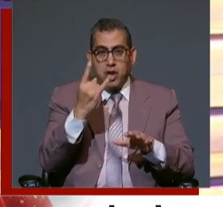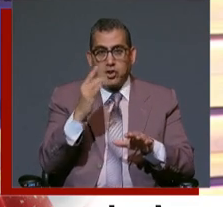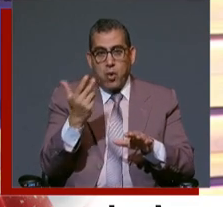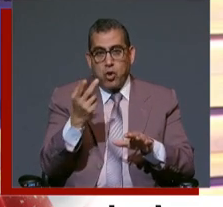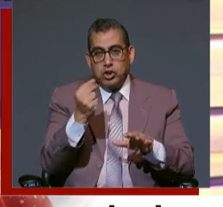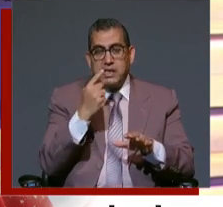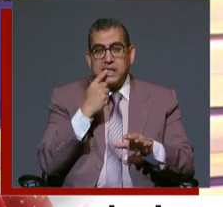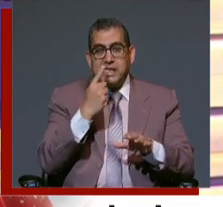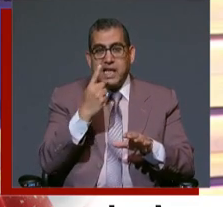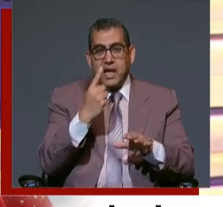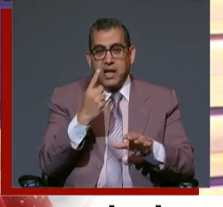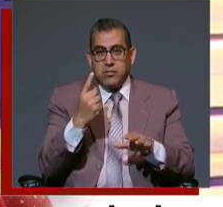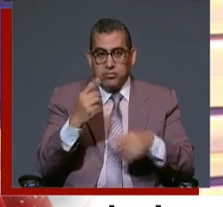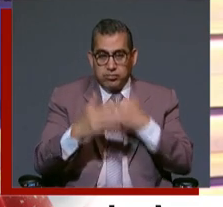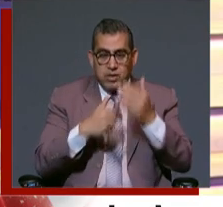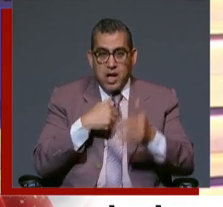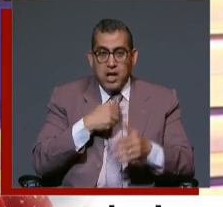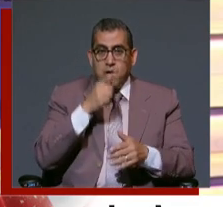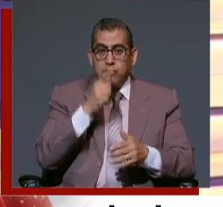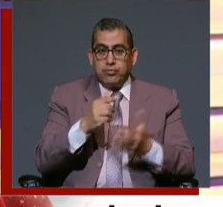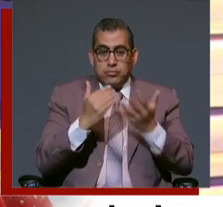10 أو 20 سنة، لكني أتحدث عن